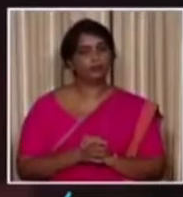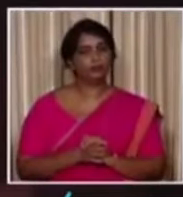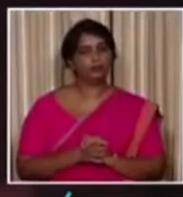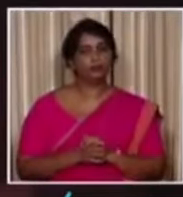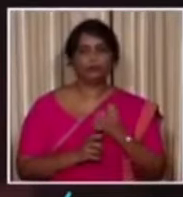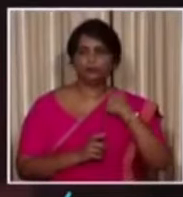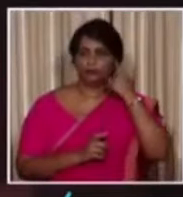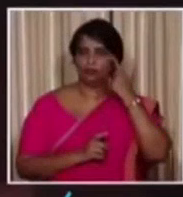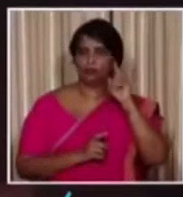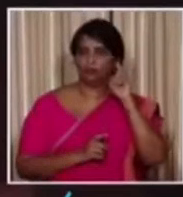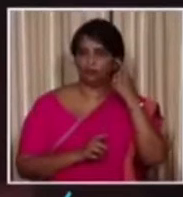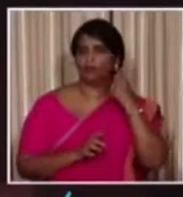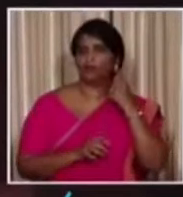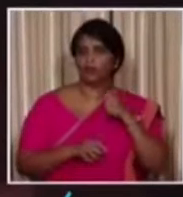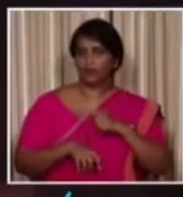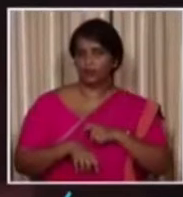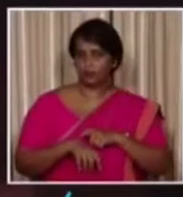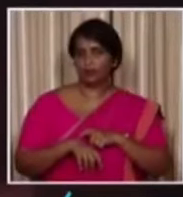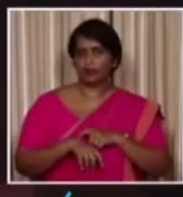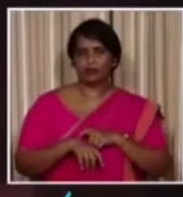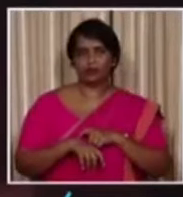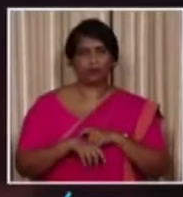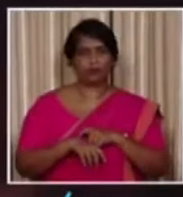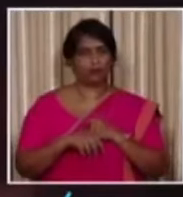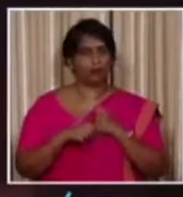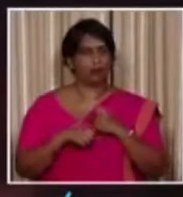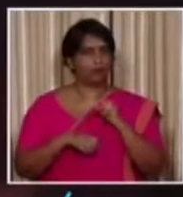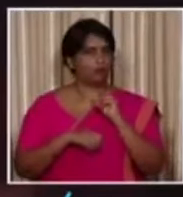මම හිතන්නේ ප්‍රථම වතාවට නිර්මාණය වුණේ